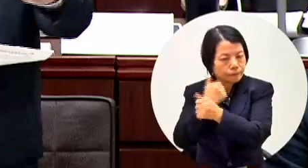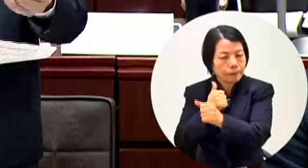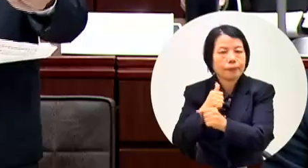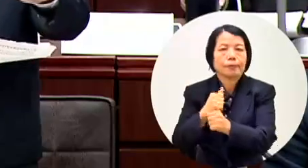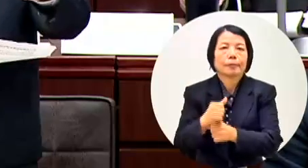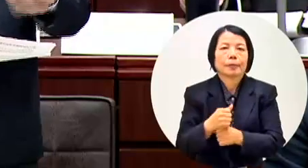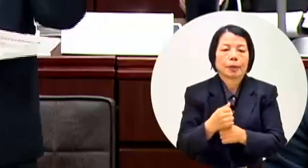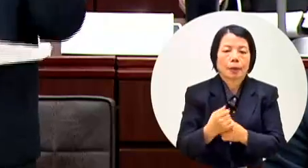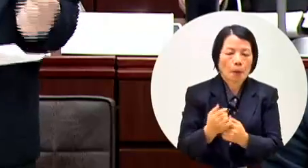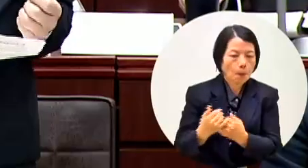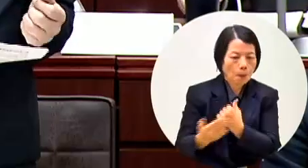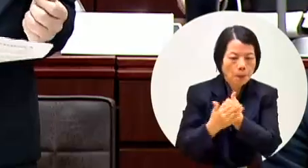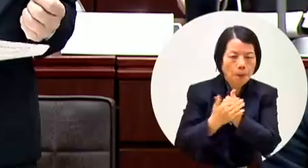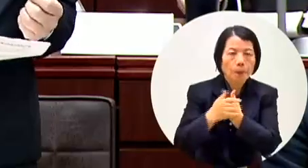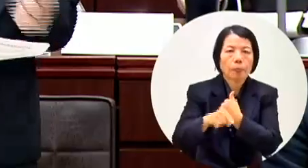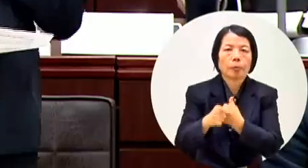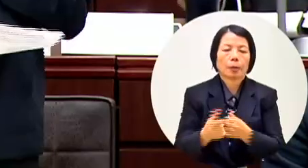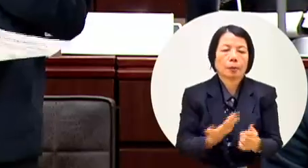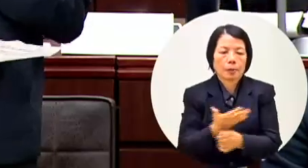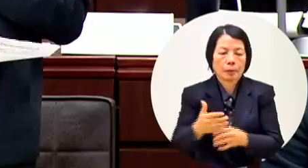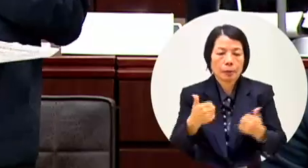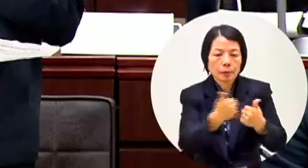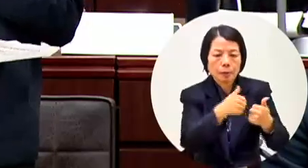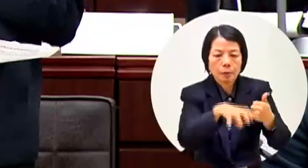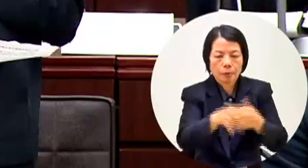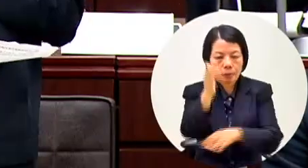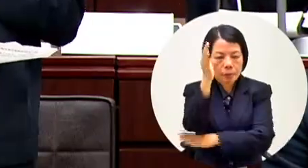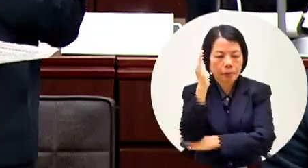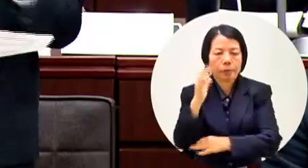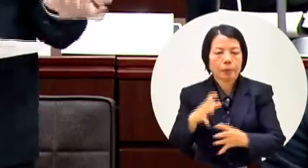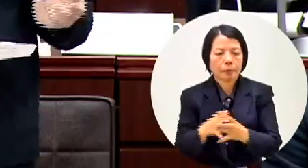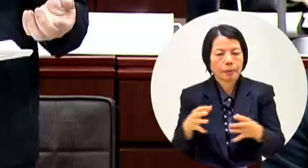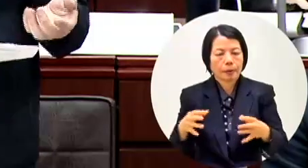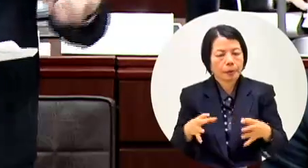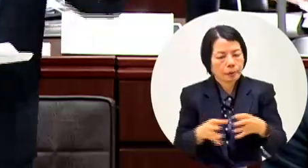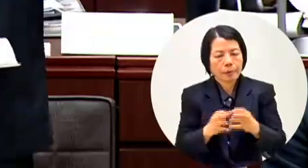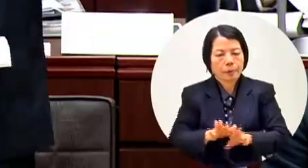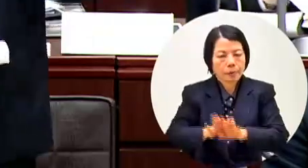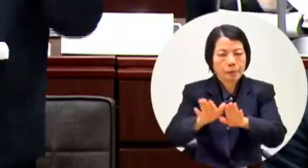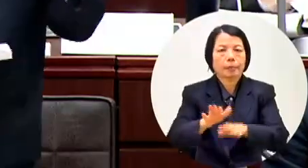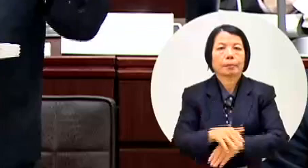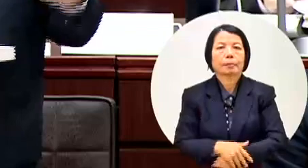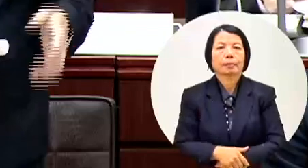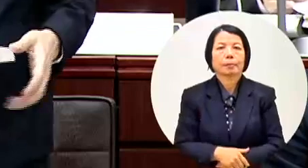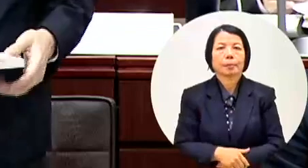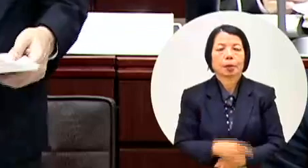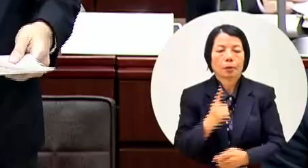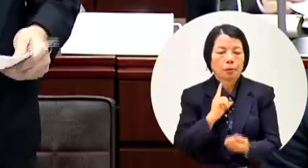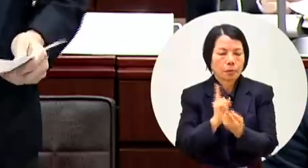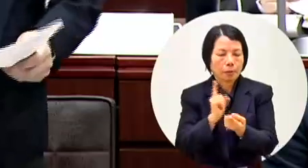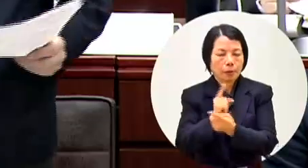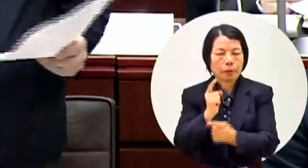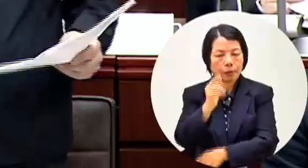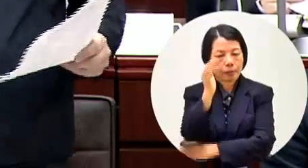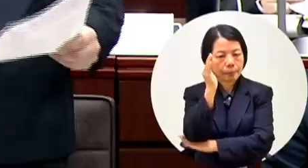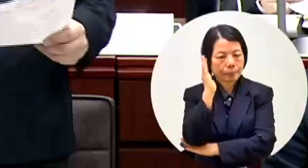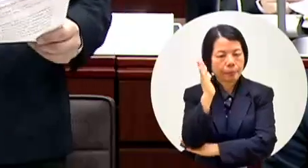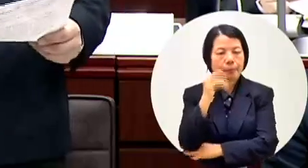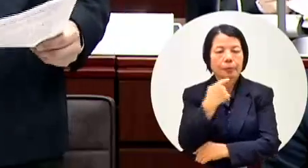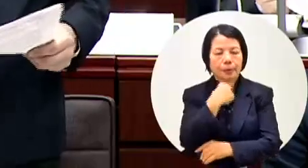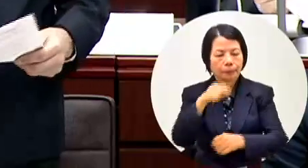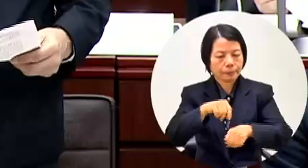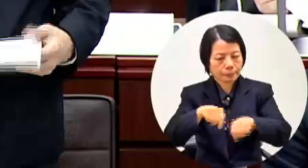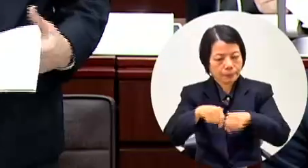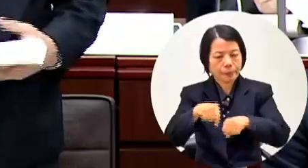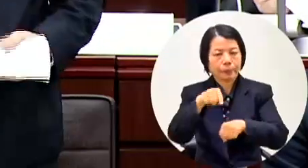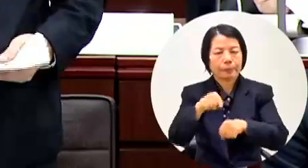府跟议会之间能够共同成长。所以站在我们政府的立场，很希望能够不同的党派一起有机会。我觉得这一点呢，